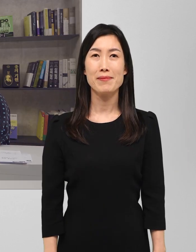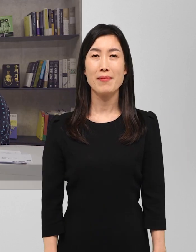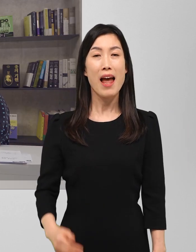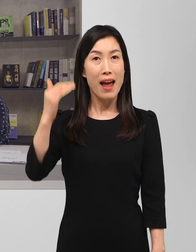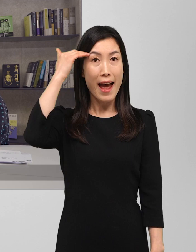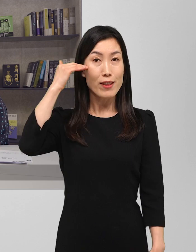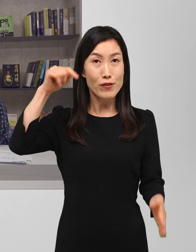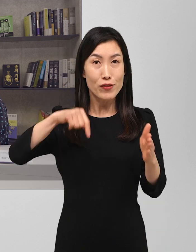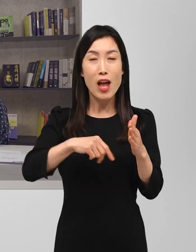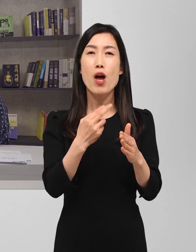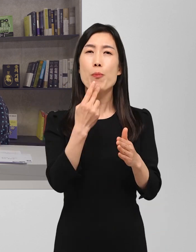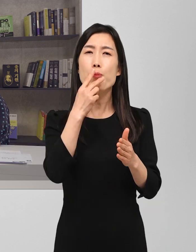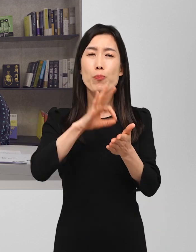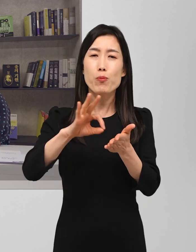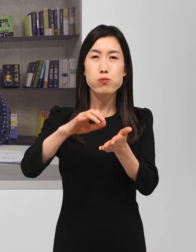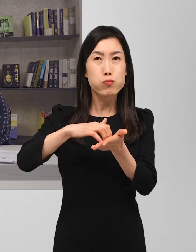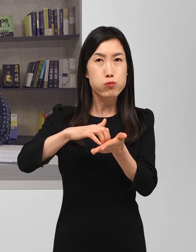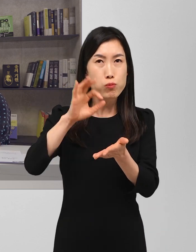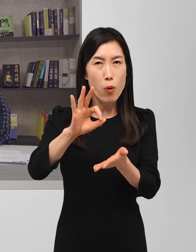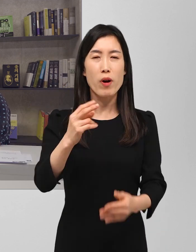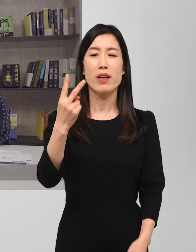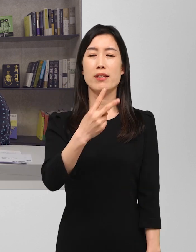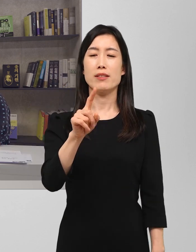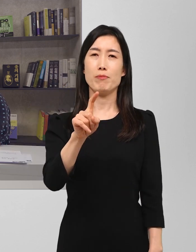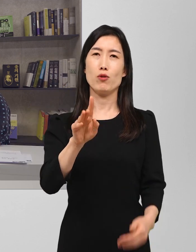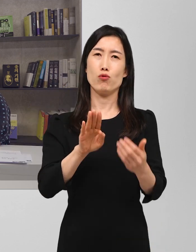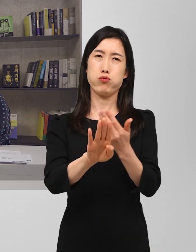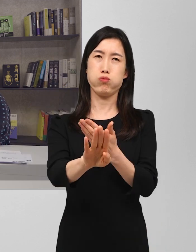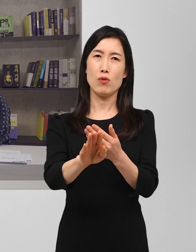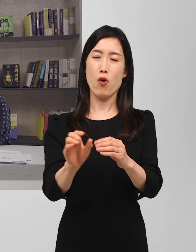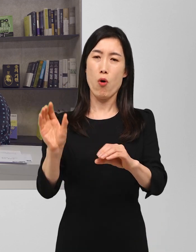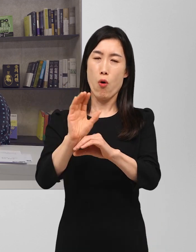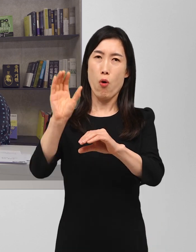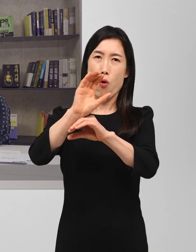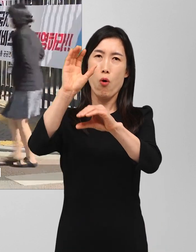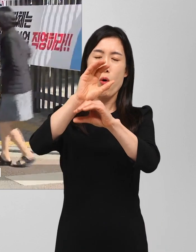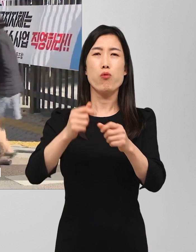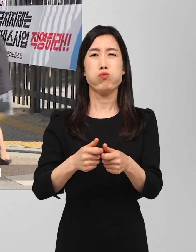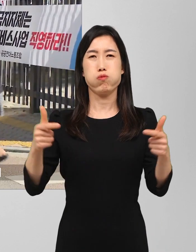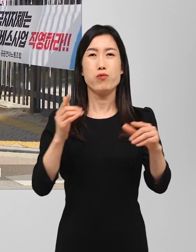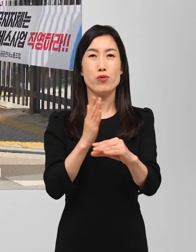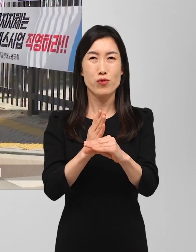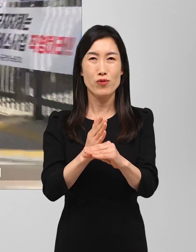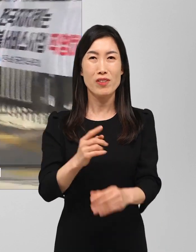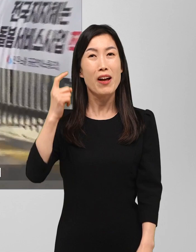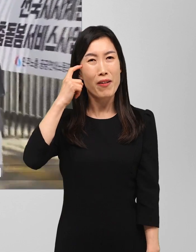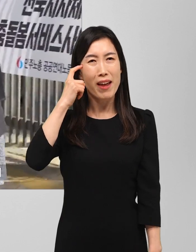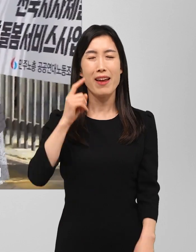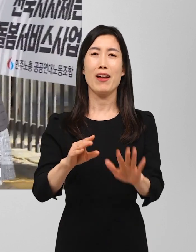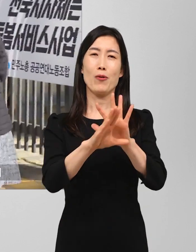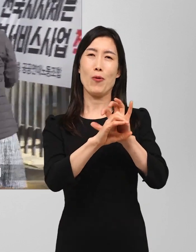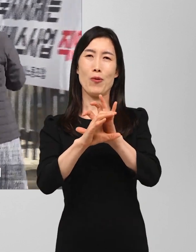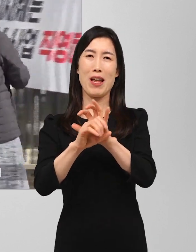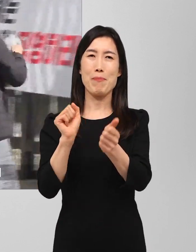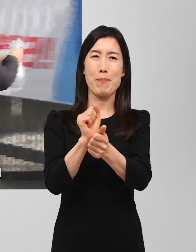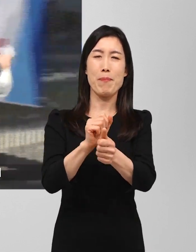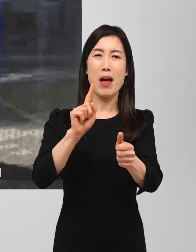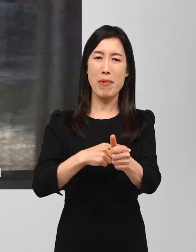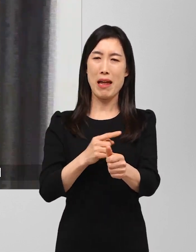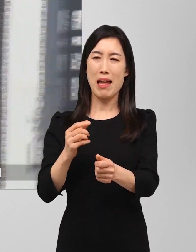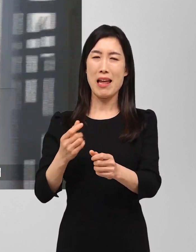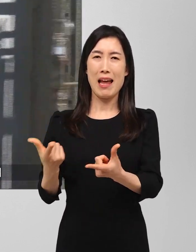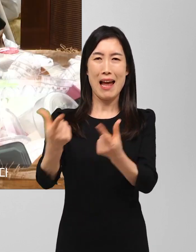국내 플라스틱의 사용량도 2011년 이후에 지속적으로 증가를 했고요. 코로나19 이후에 위생에 대한